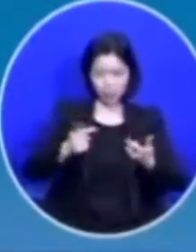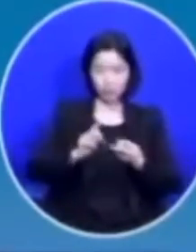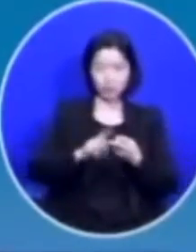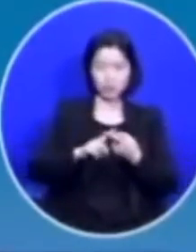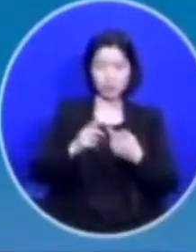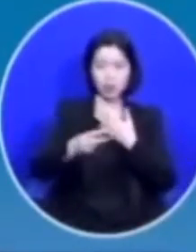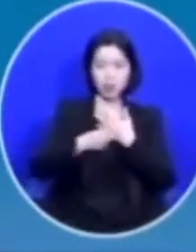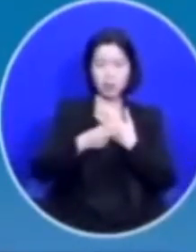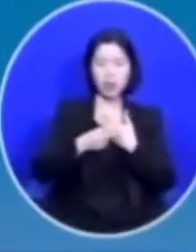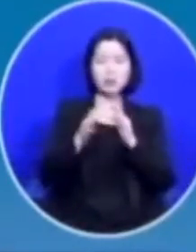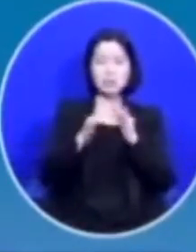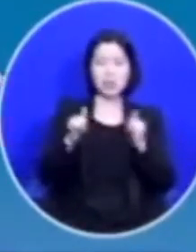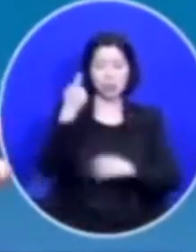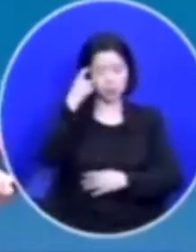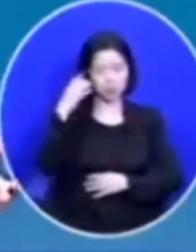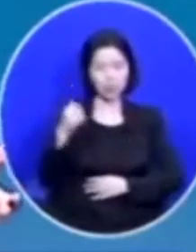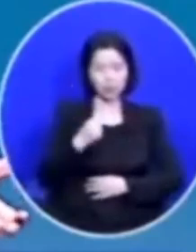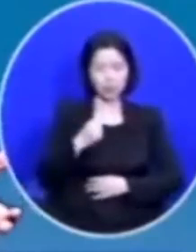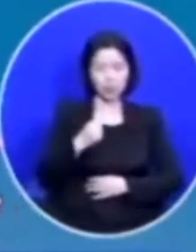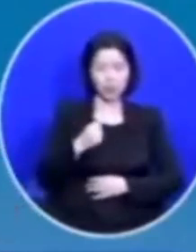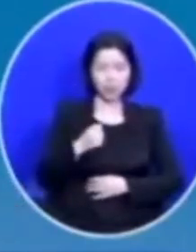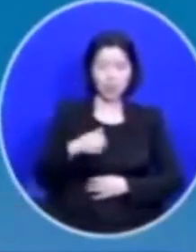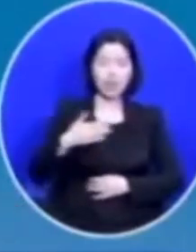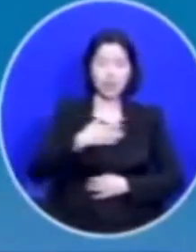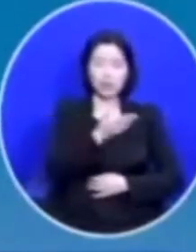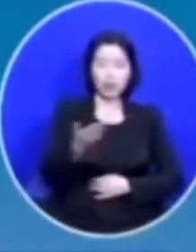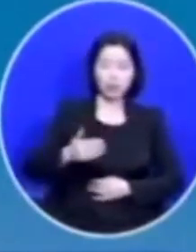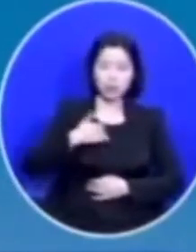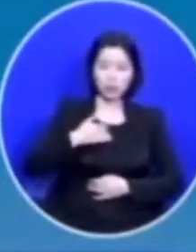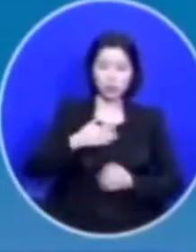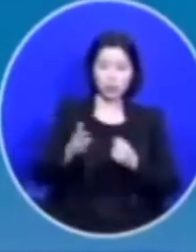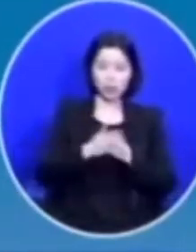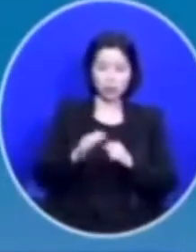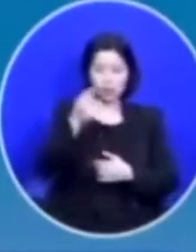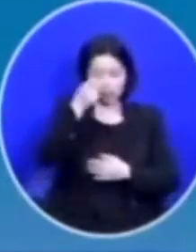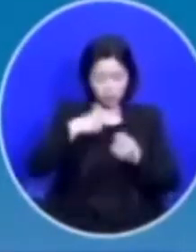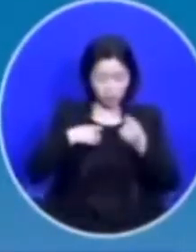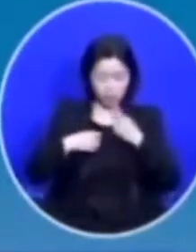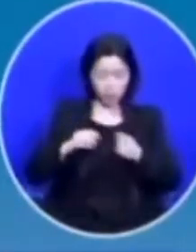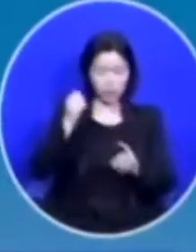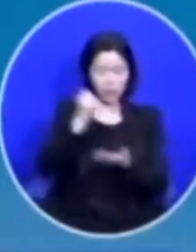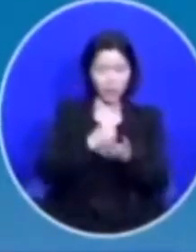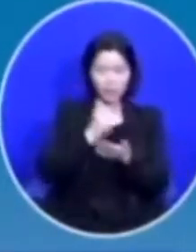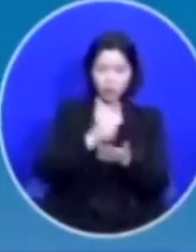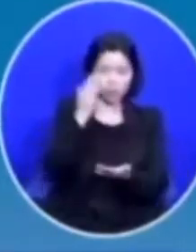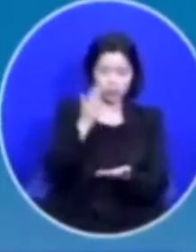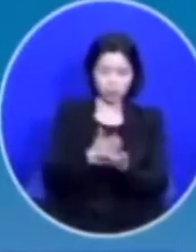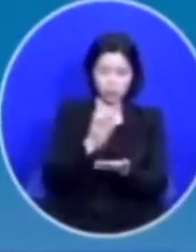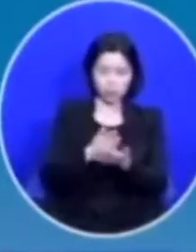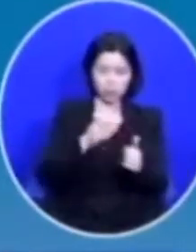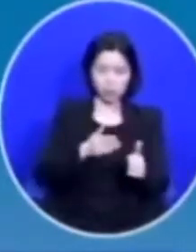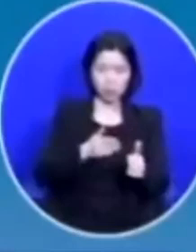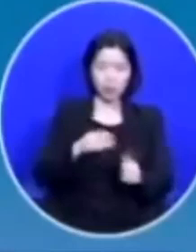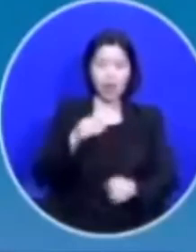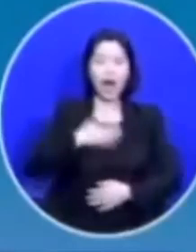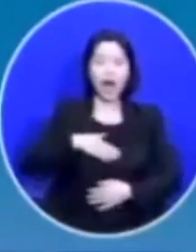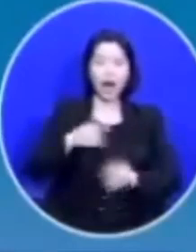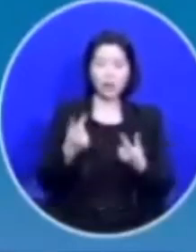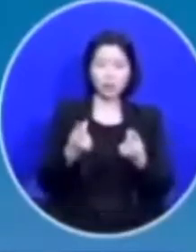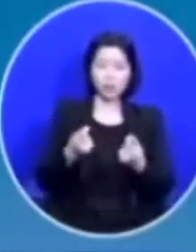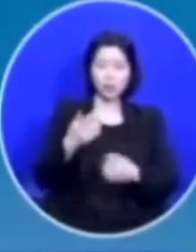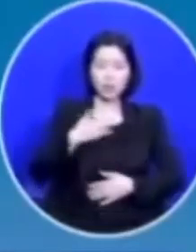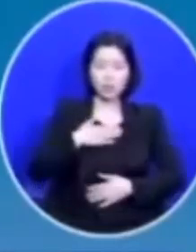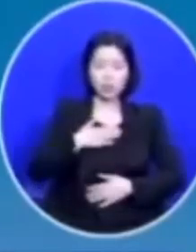의견입니다 여러분 저로 인해 슬퍼하거나 안타까워 하지 마시기 바랍니다 아시다시피 저는